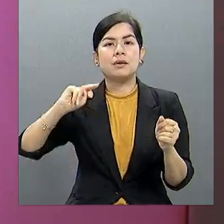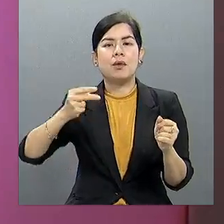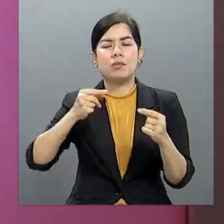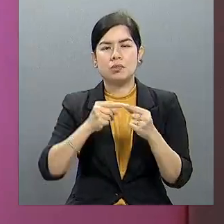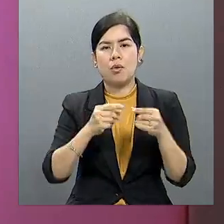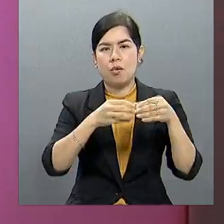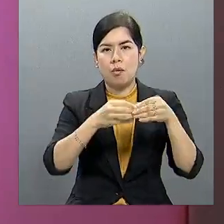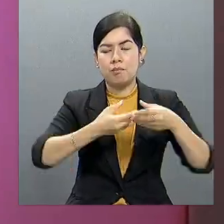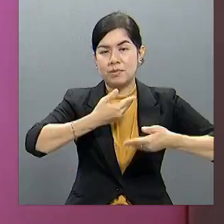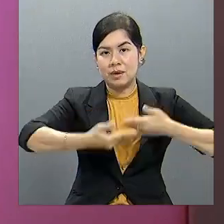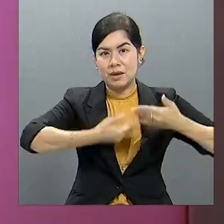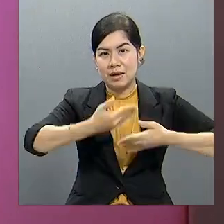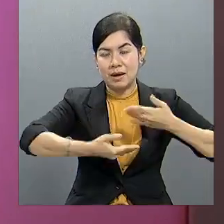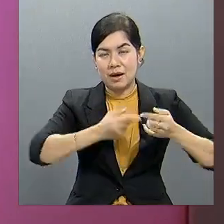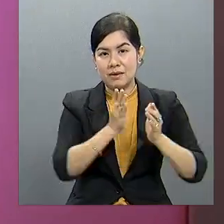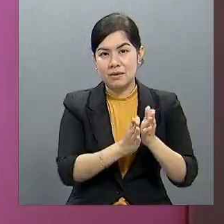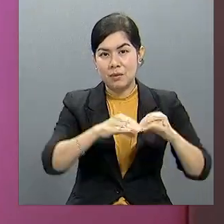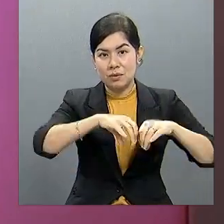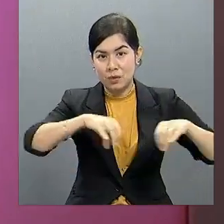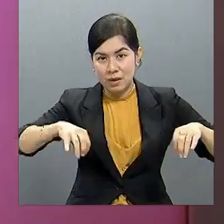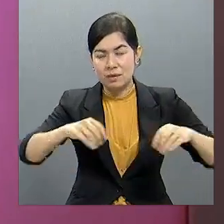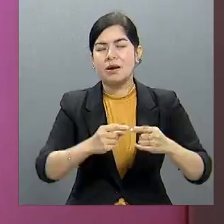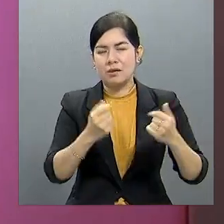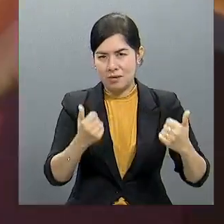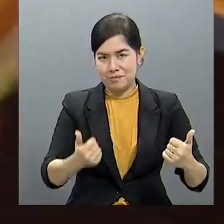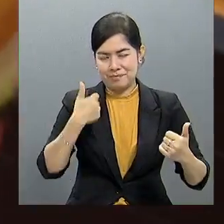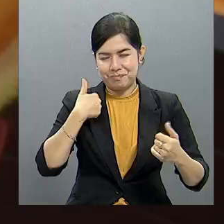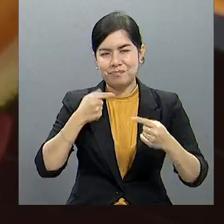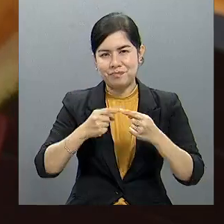าจะขายหนาร้แล้ยปรบตัวขายในโลกอ่ไนเลยครับ